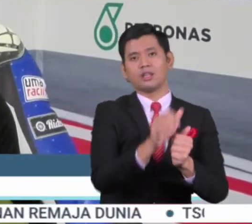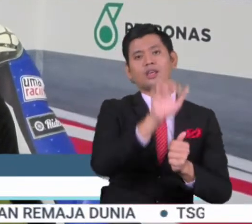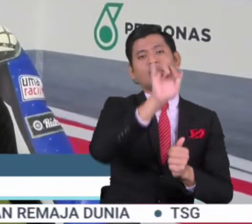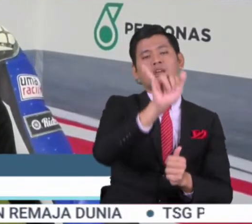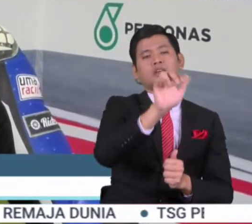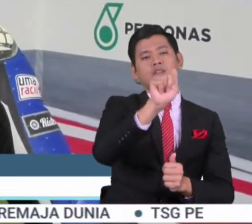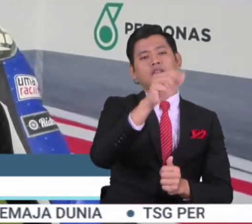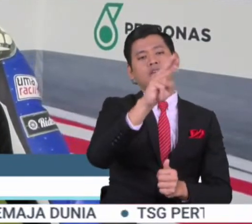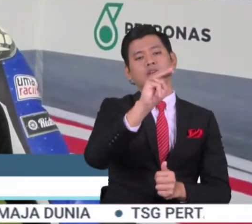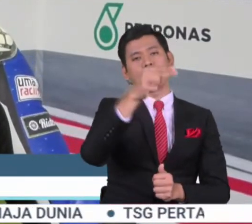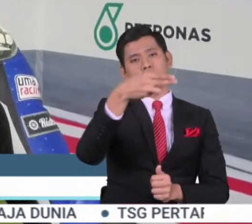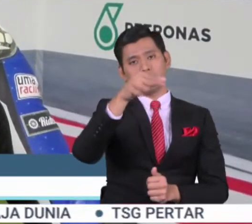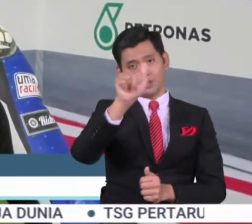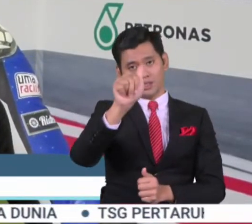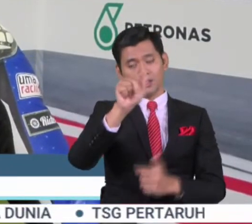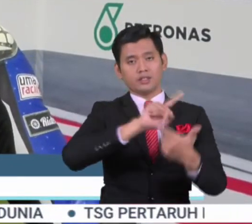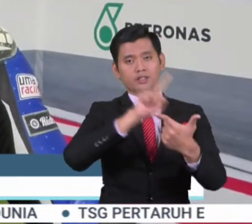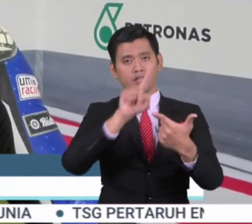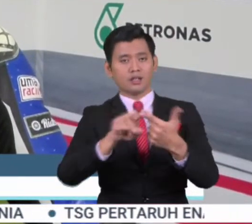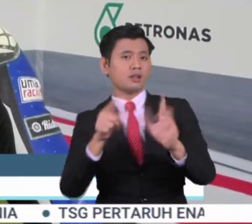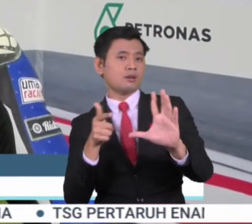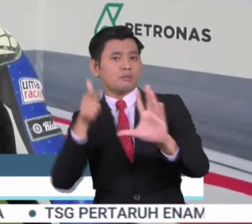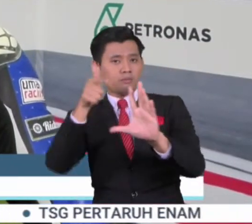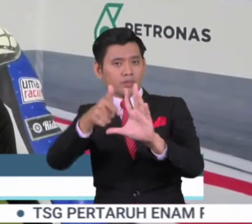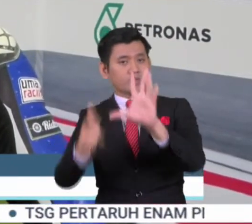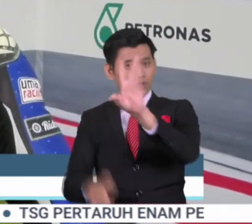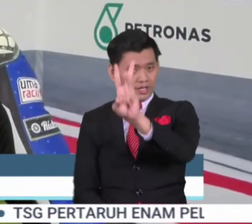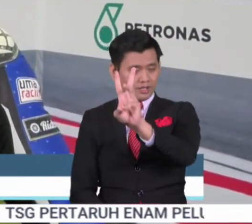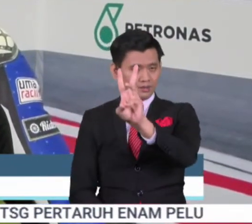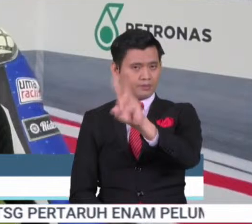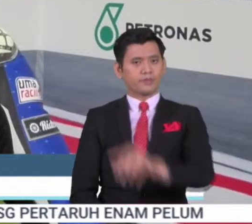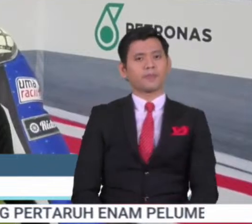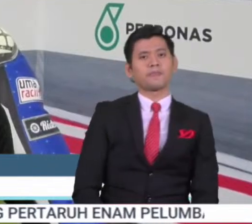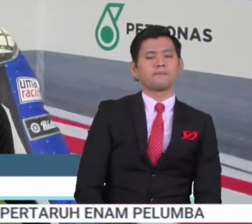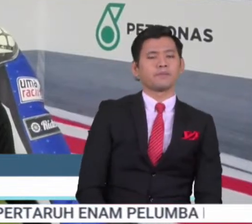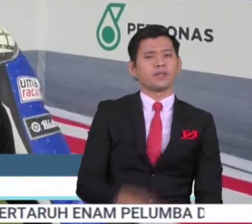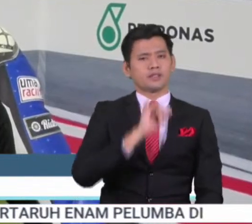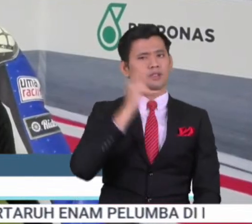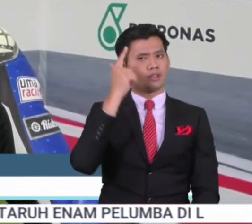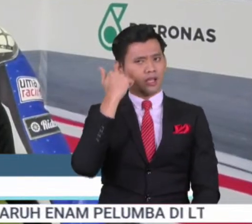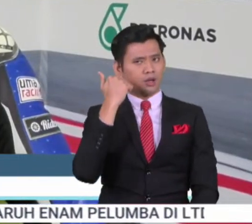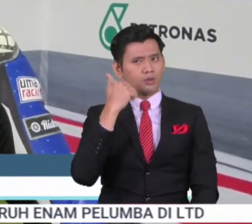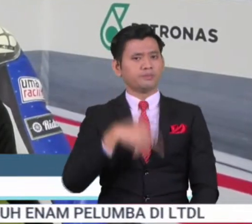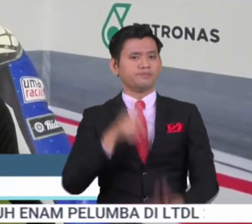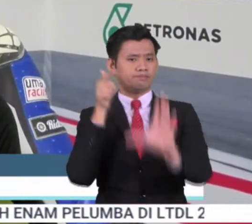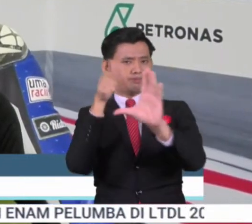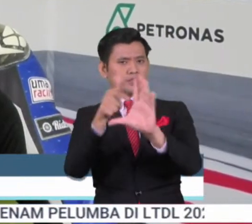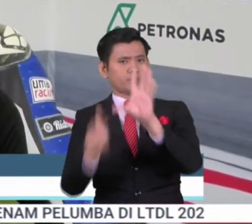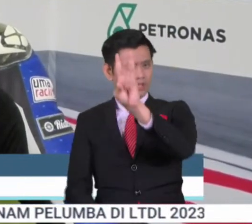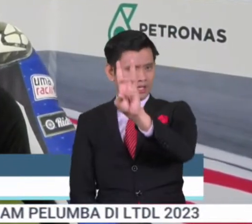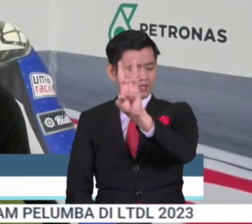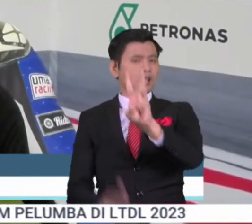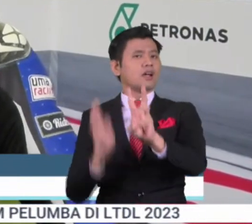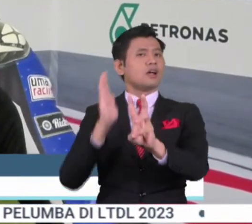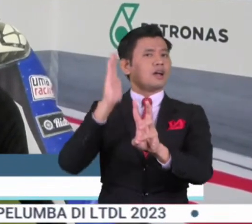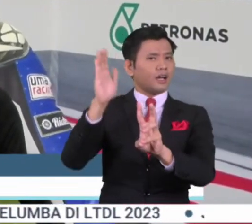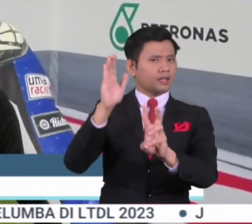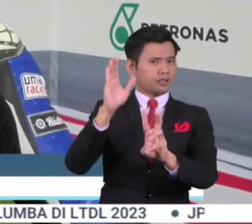juga Petronas. Apa yang saya tahu memang yang Petronas akan cari